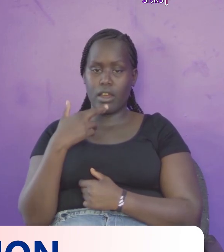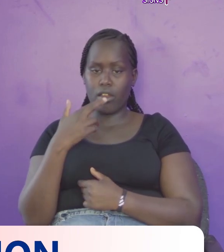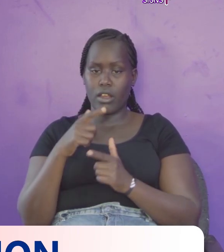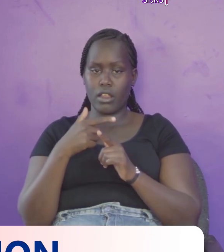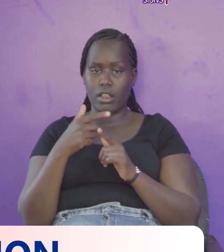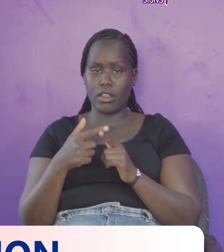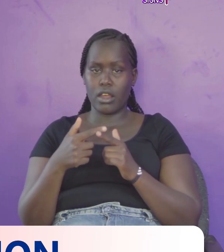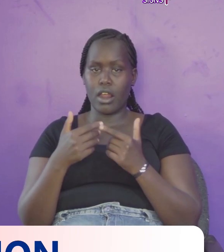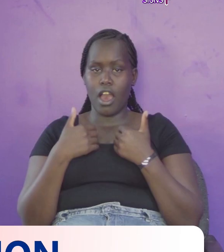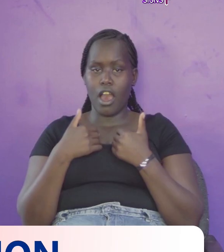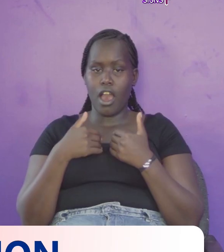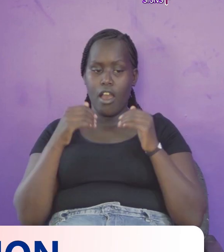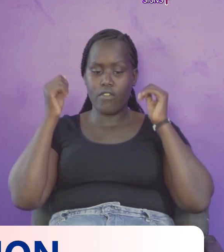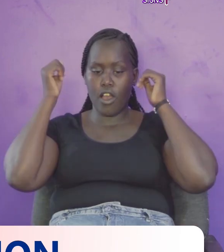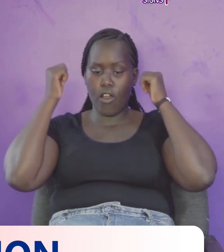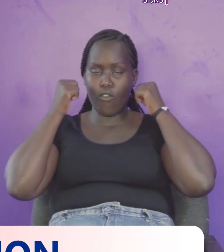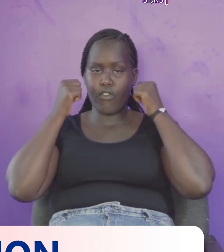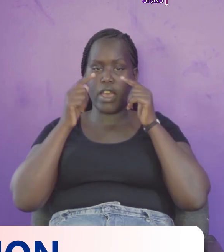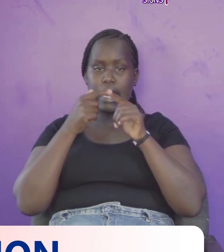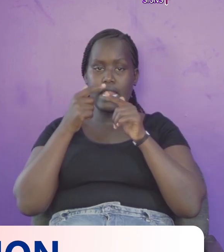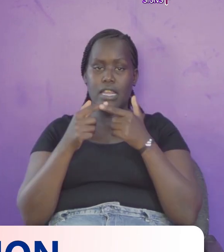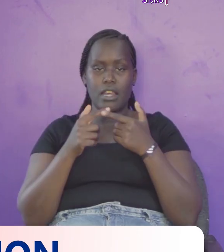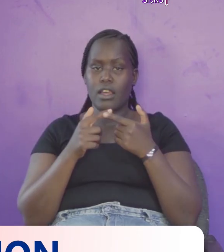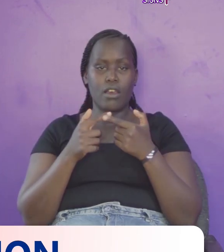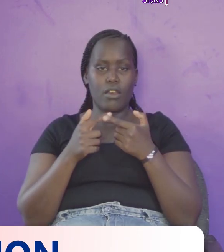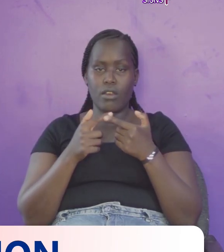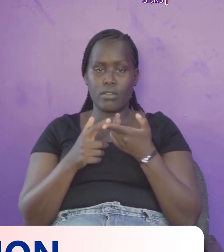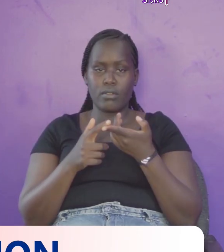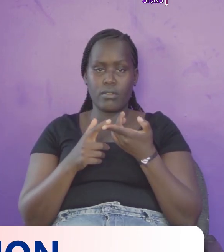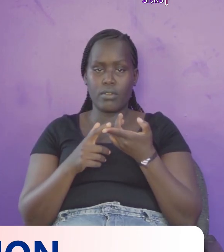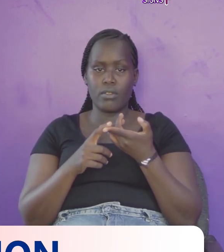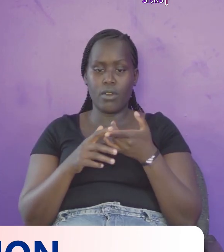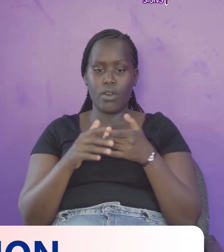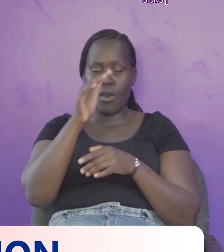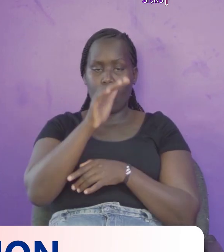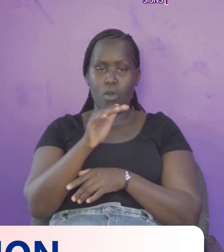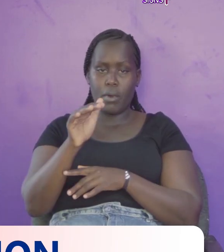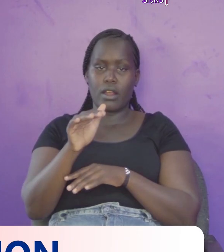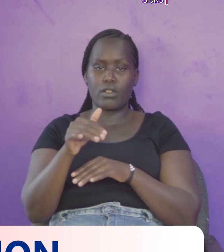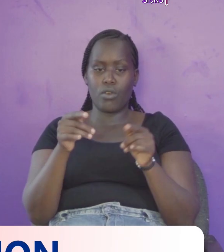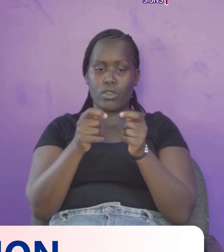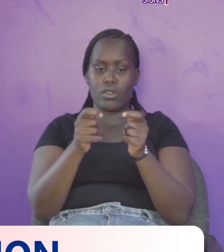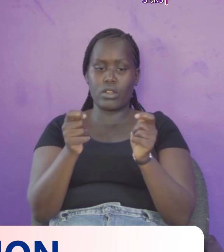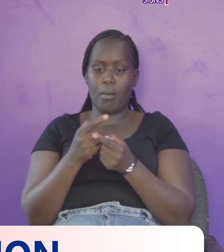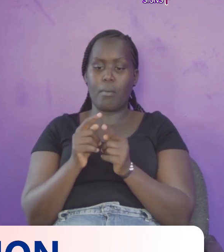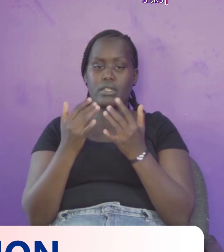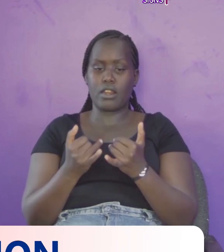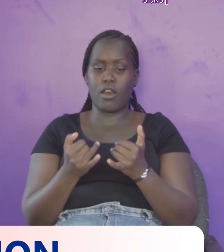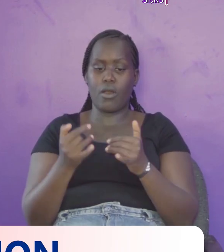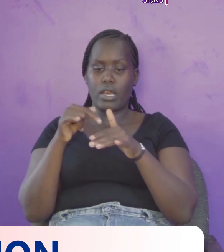kwa kifua na haijawekwa kwa meza. Kwa parliament ilikuwa kwa meza, lakini hapa iko ndani ya coffin